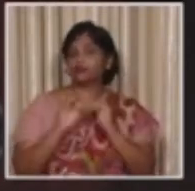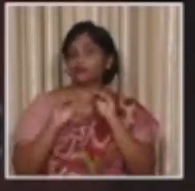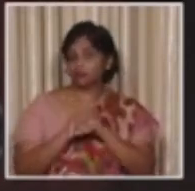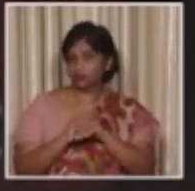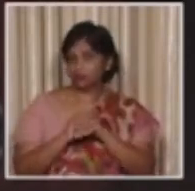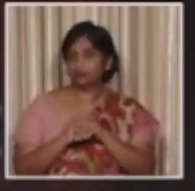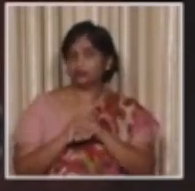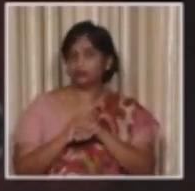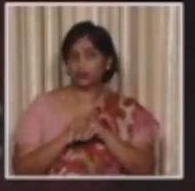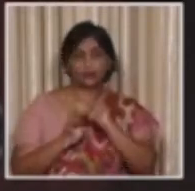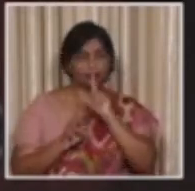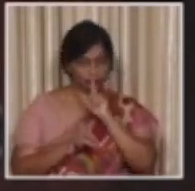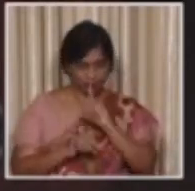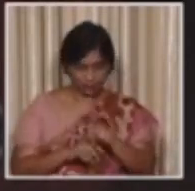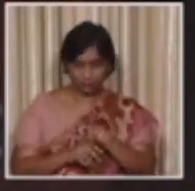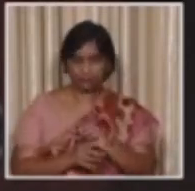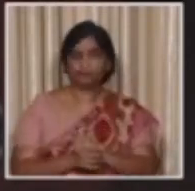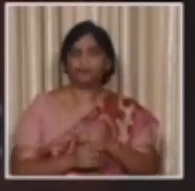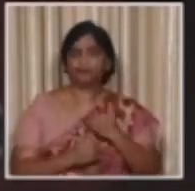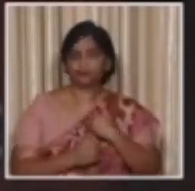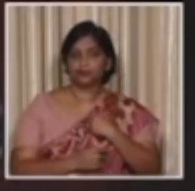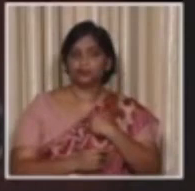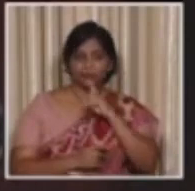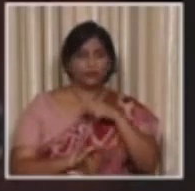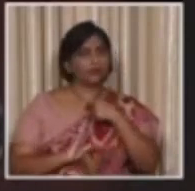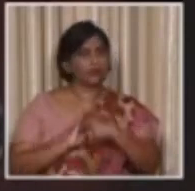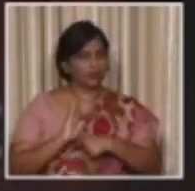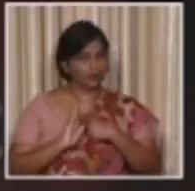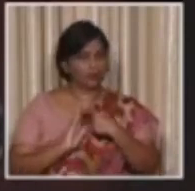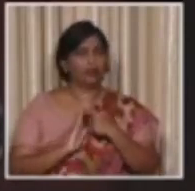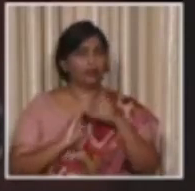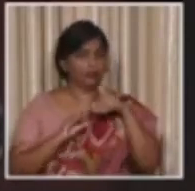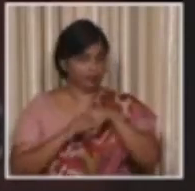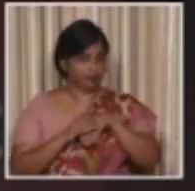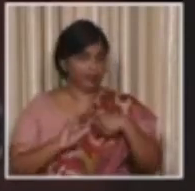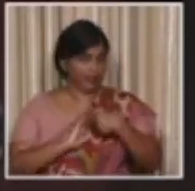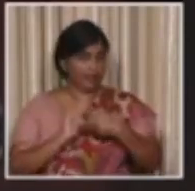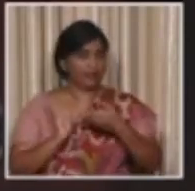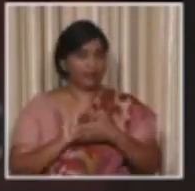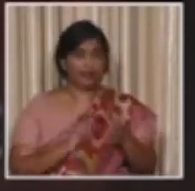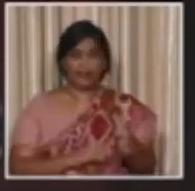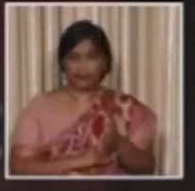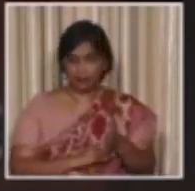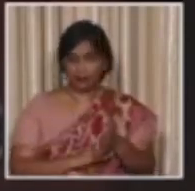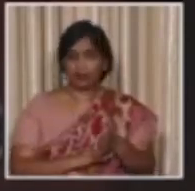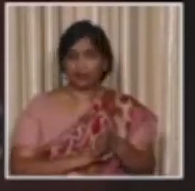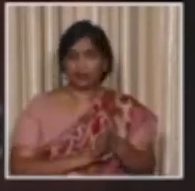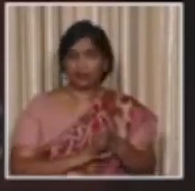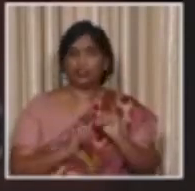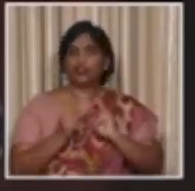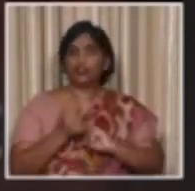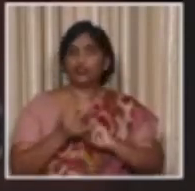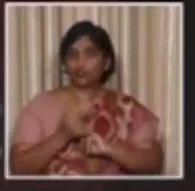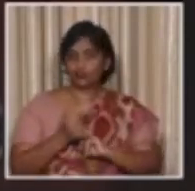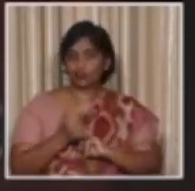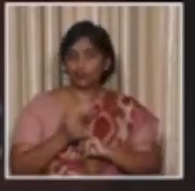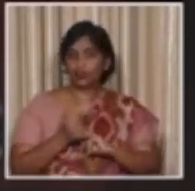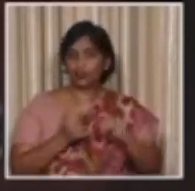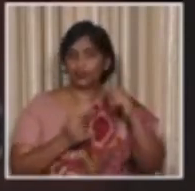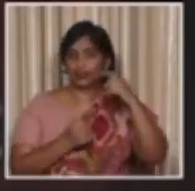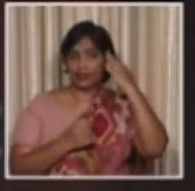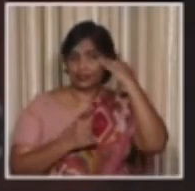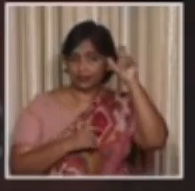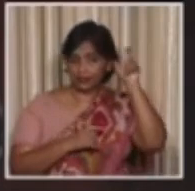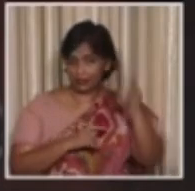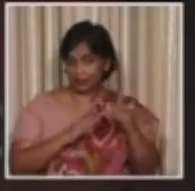එක යෝජනා කරන ගමන් මම කියනවා මේ රට ගෘහ සේවිකාවන් දැන් අර සුධර්මා නෙත්ති කුමාර මහත්මියගේ